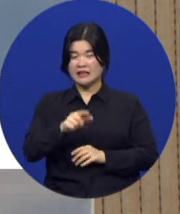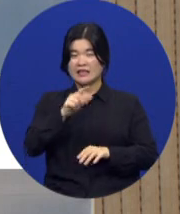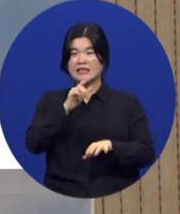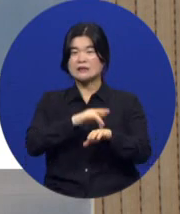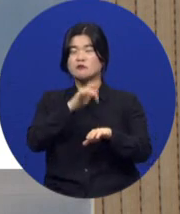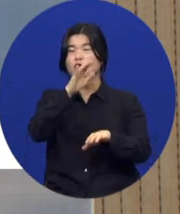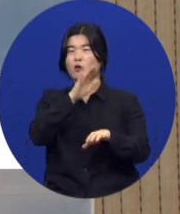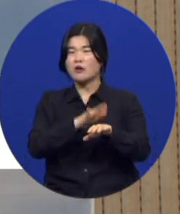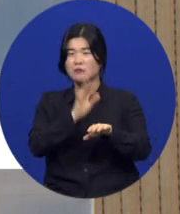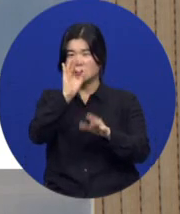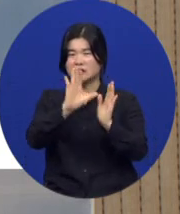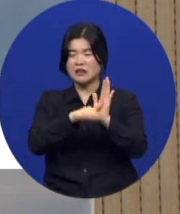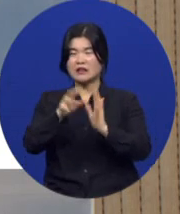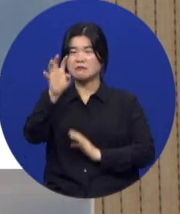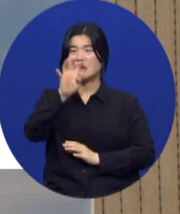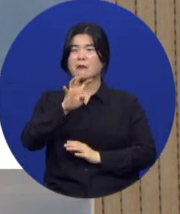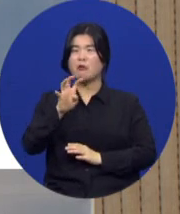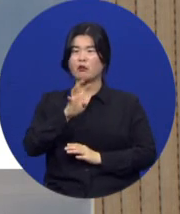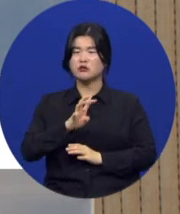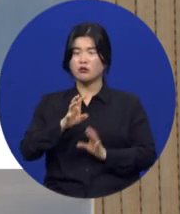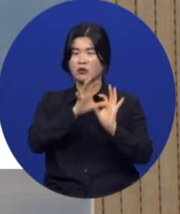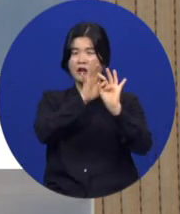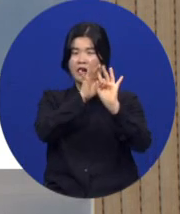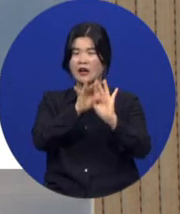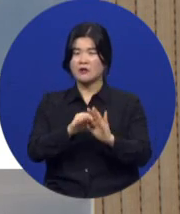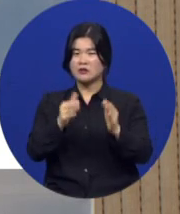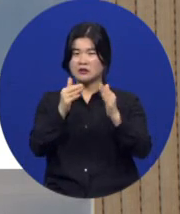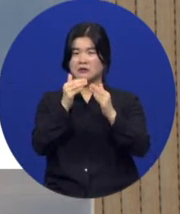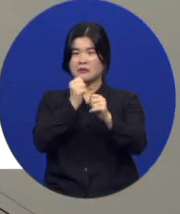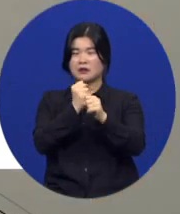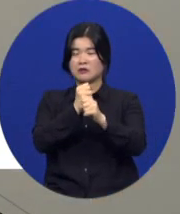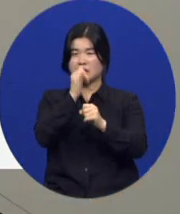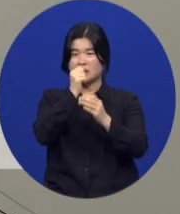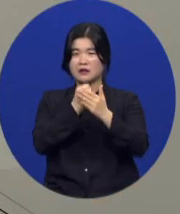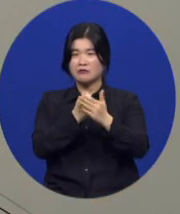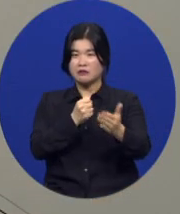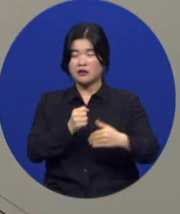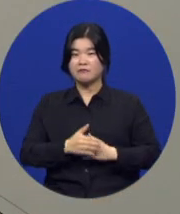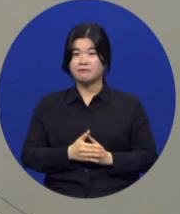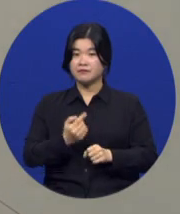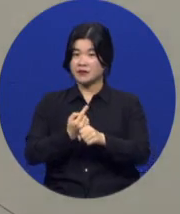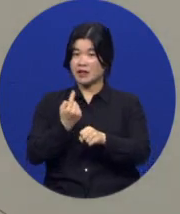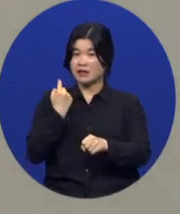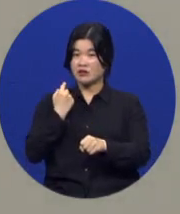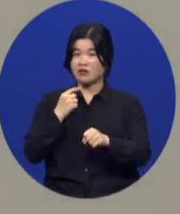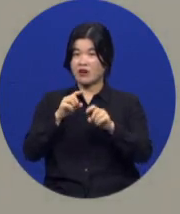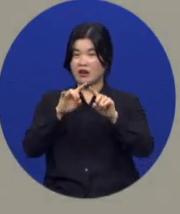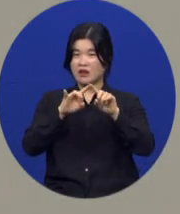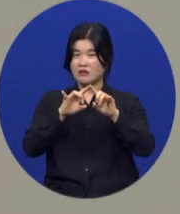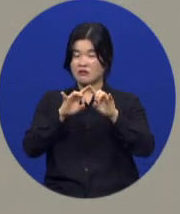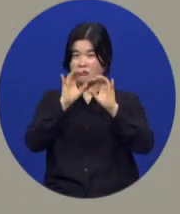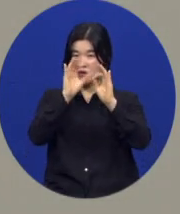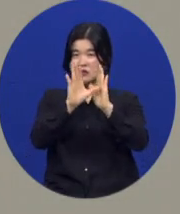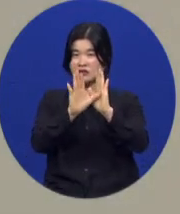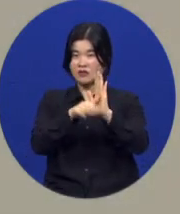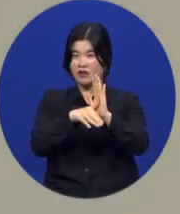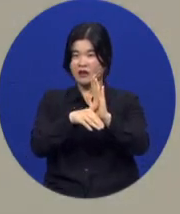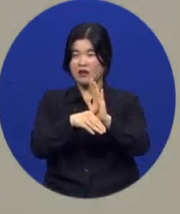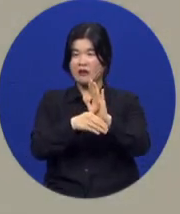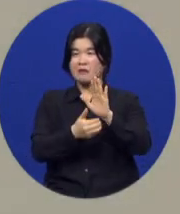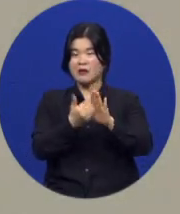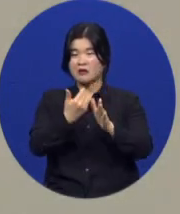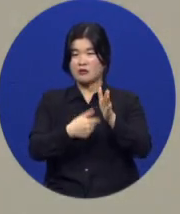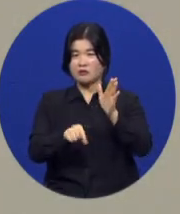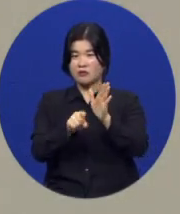그 반복했어요 계속 2 둥지를 찍고 있기 때문에 지난해 한 전 제주 본부가 정정 사고를 막기 위해